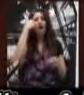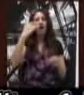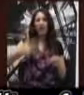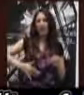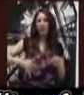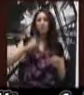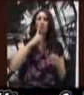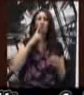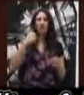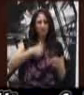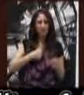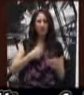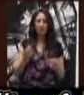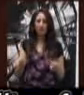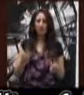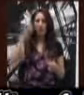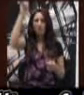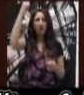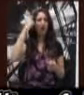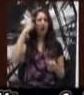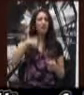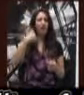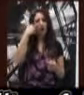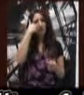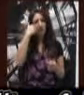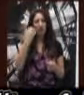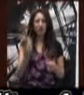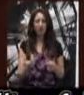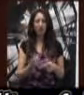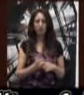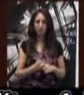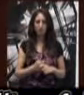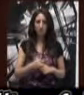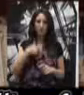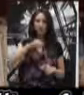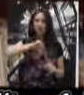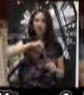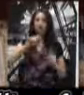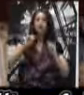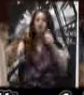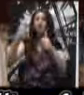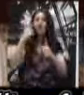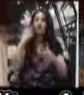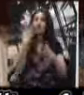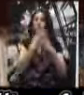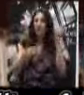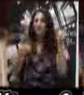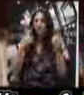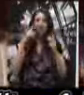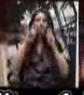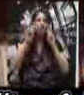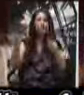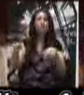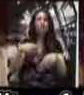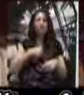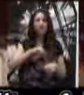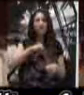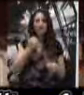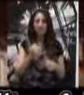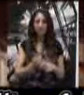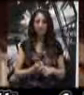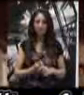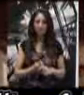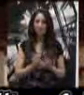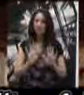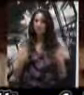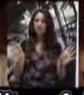والسكر وتعبانه خالص، يعني ربنا هو وحده هو اللي يعلم بيه. نفسي اخرج لابني اللي هو الوحيد اللي بره ده.